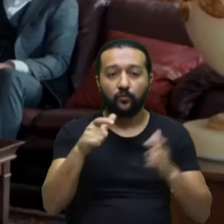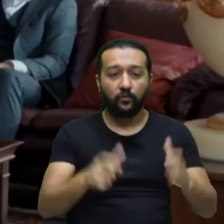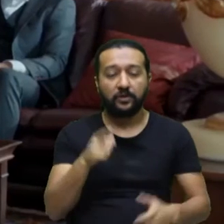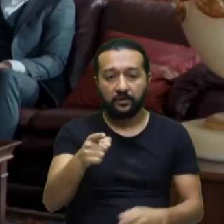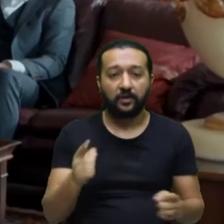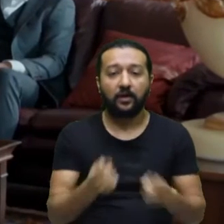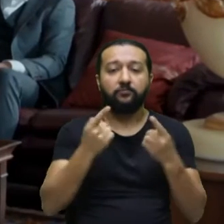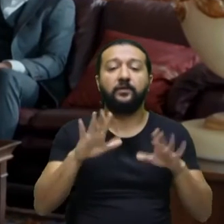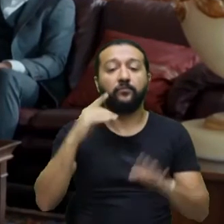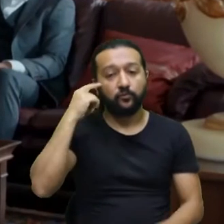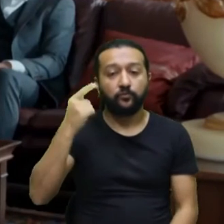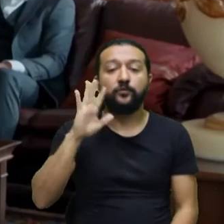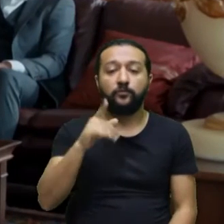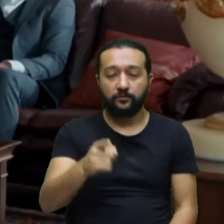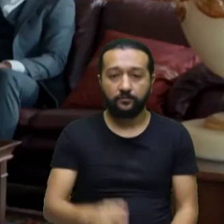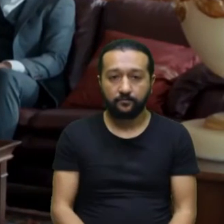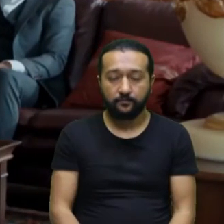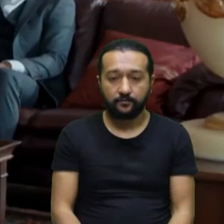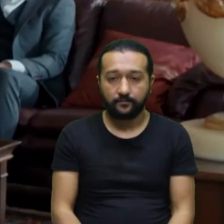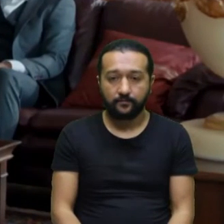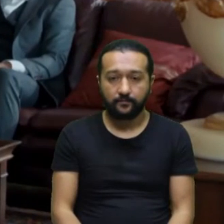Bütün bunlar sana da garip gelmiyor mu?